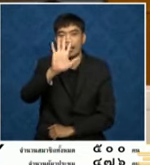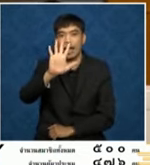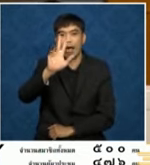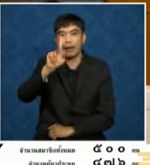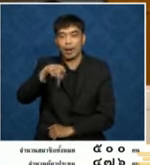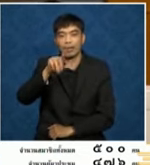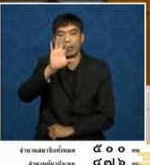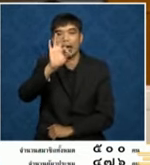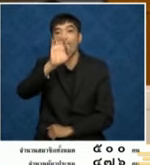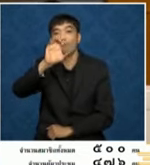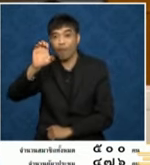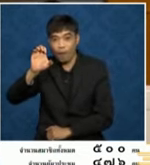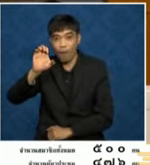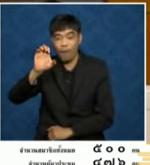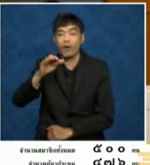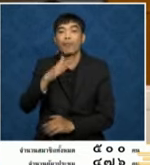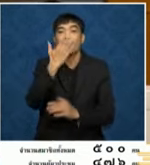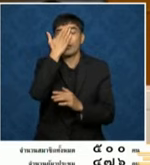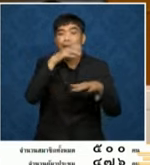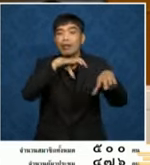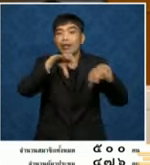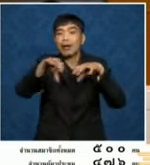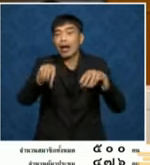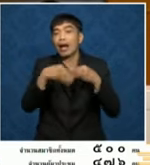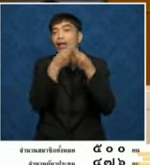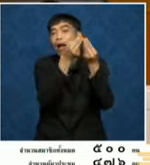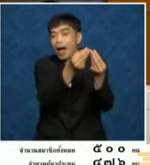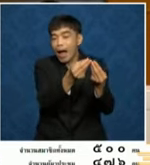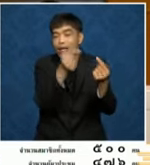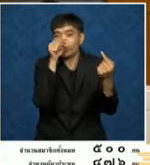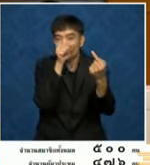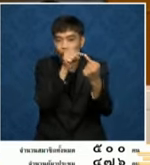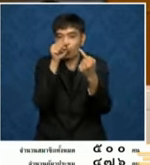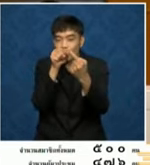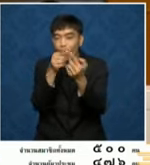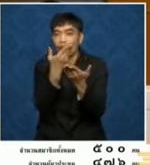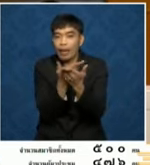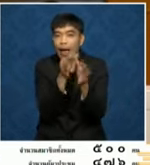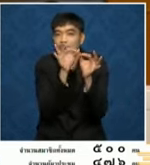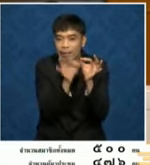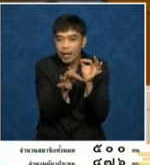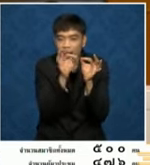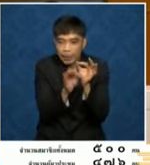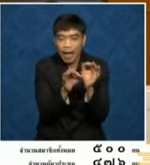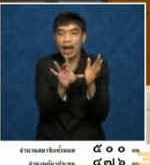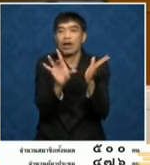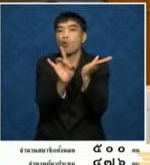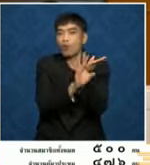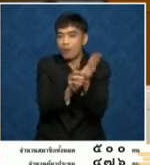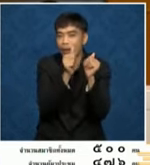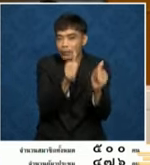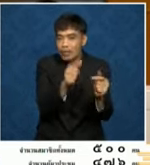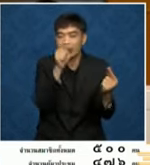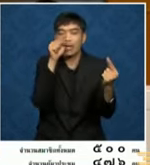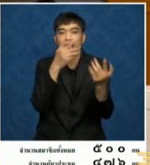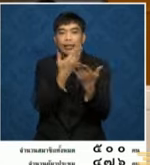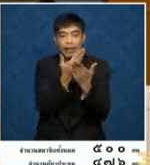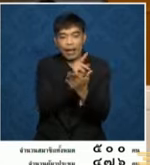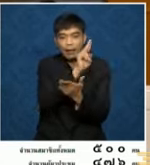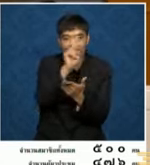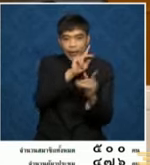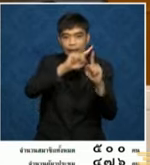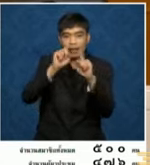125,900 บาทนะครับเพื่อให้การดำเนินงานนั้นเป็นไปด้วยความคุ้มค่าประหยัดมีประสิทธิภาพและสอดคล้องกับศักยภาพการใช้จ่ายงบประมาณ